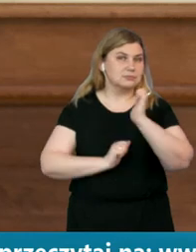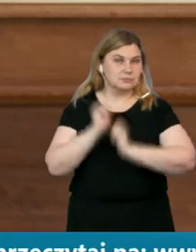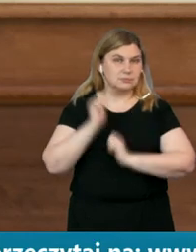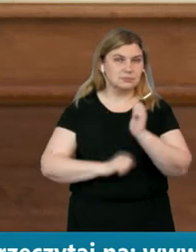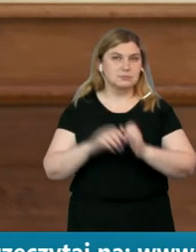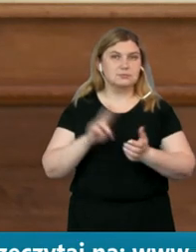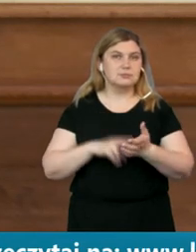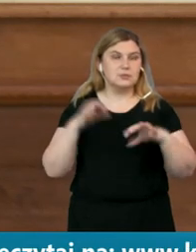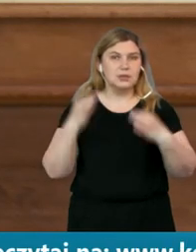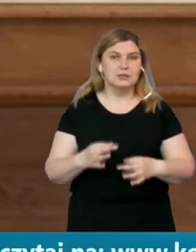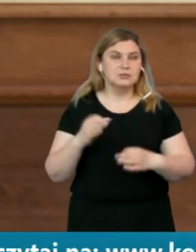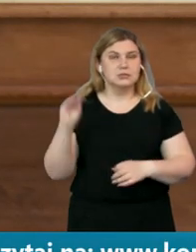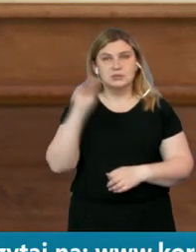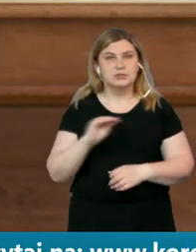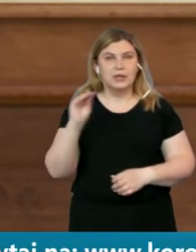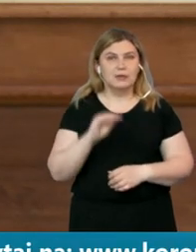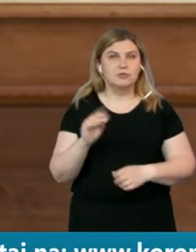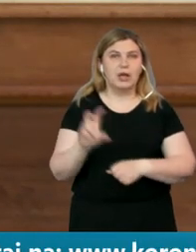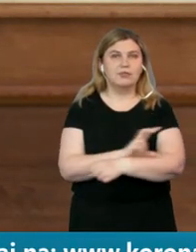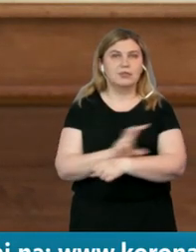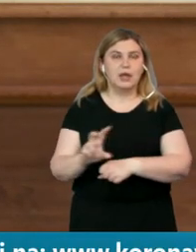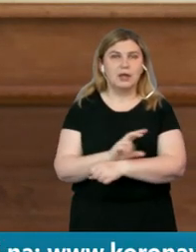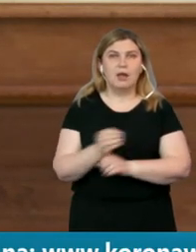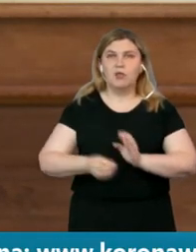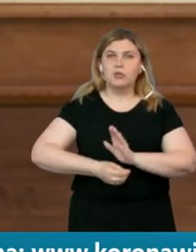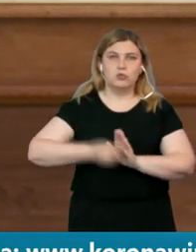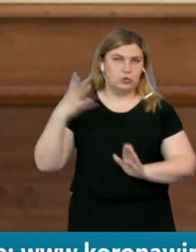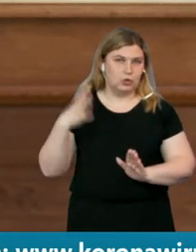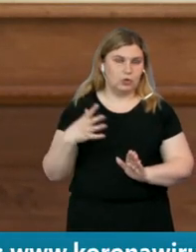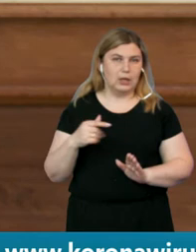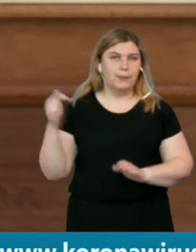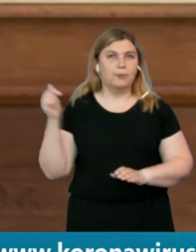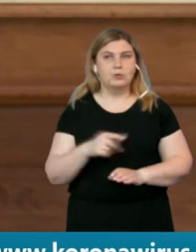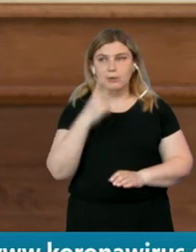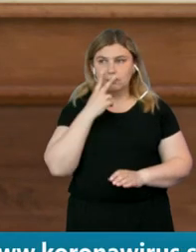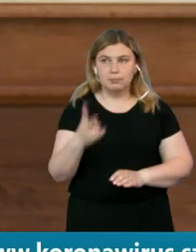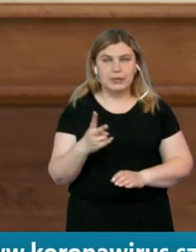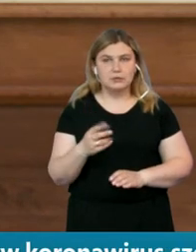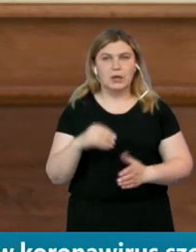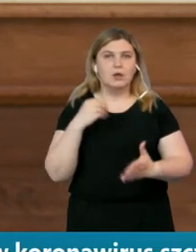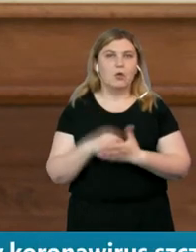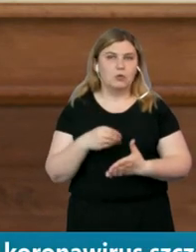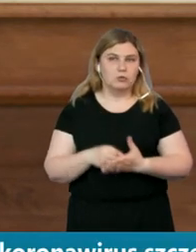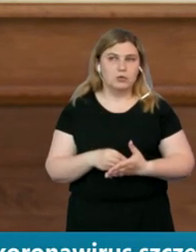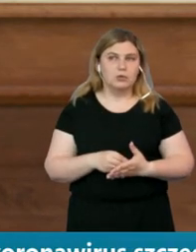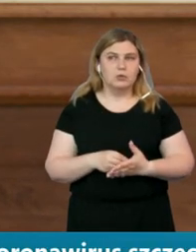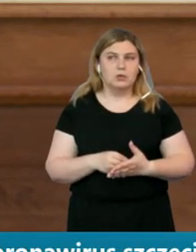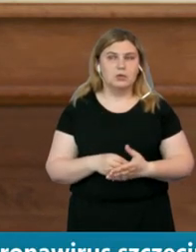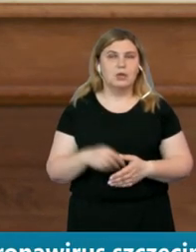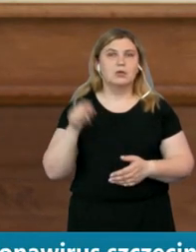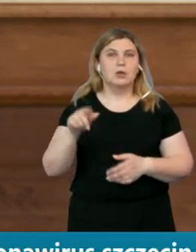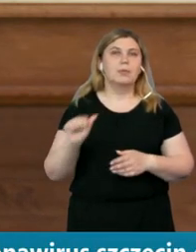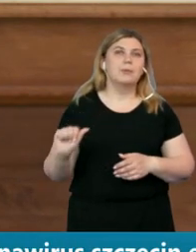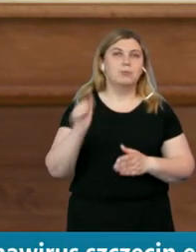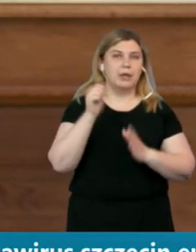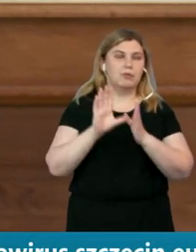dziś jeszcze jest to technologia dość droga. Musimy też patrzeć na koszty. Dopiero pierwsze miasta się